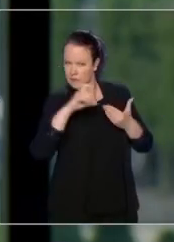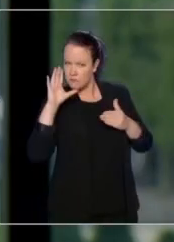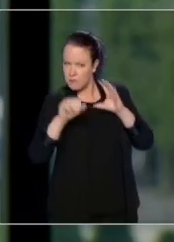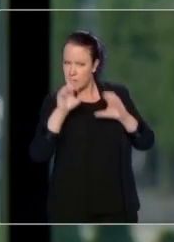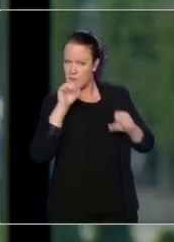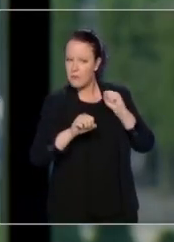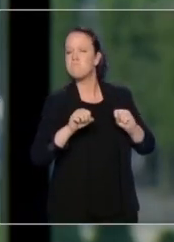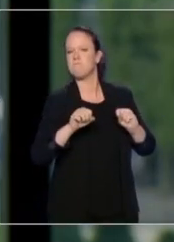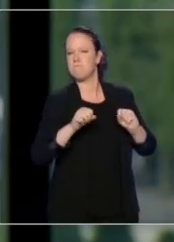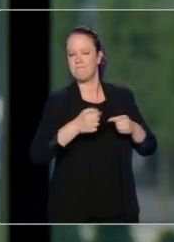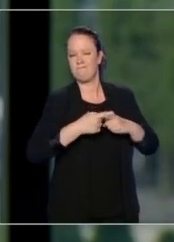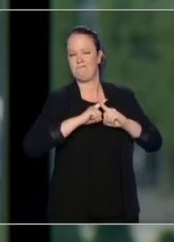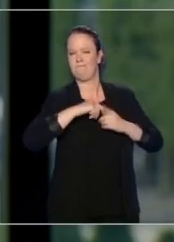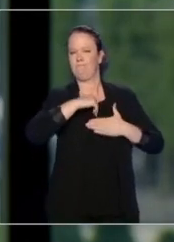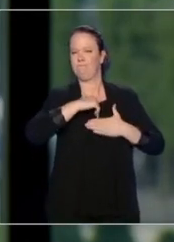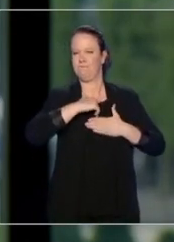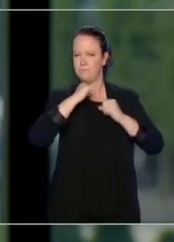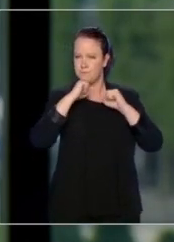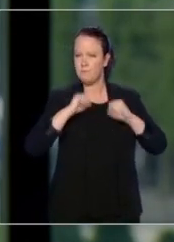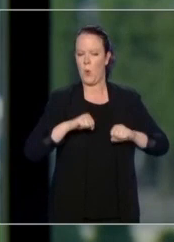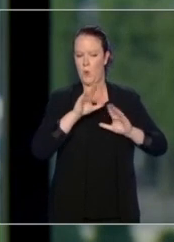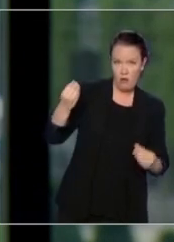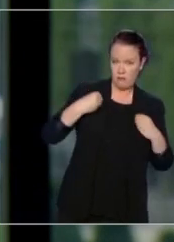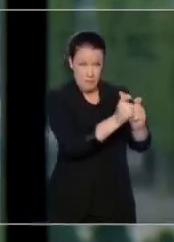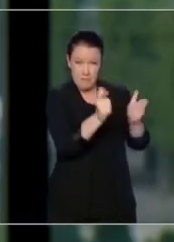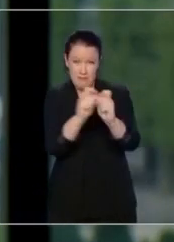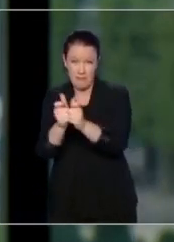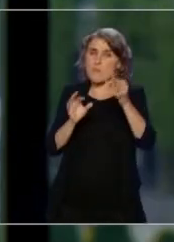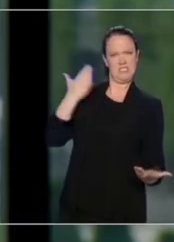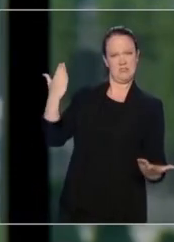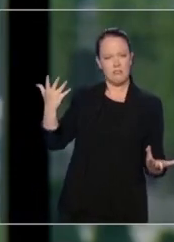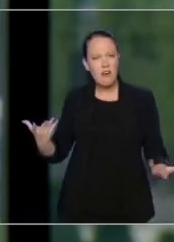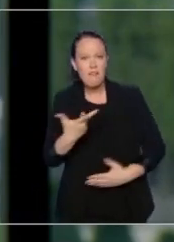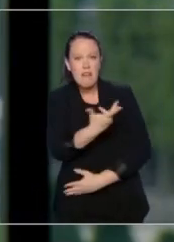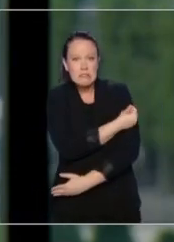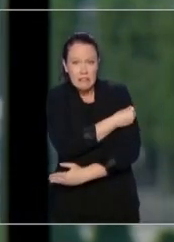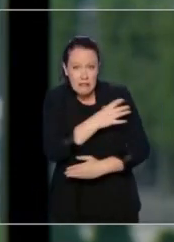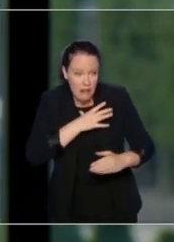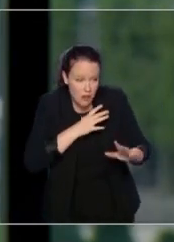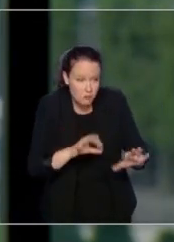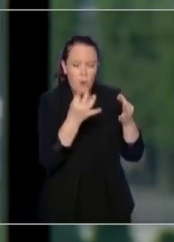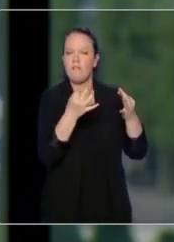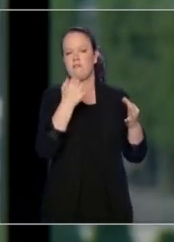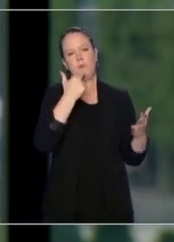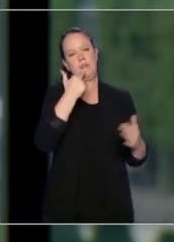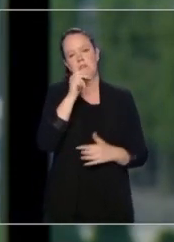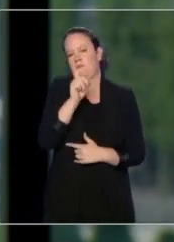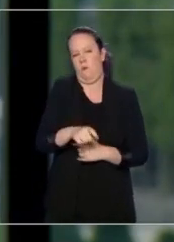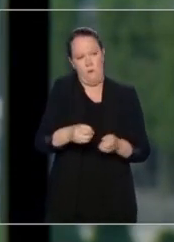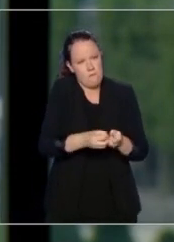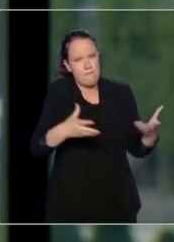vie, car oui, à l'heure où je vous parle, je suis culnu. Pour nous protéger et pour notre